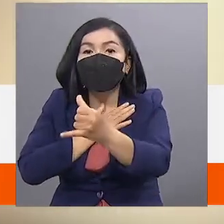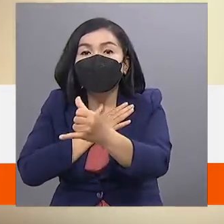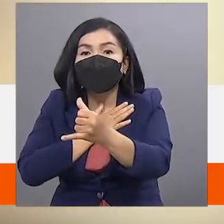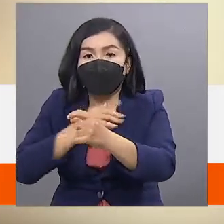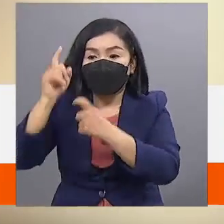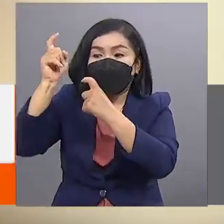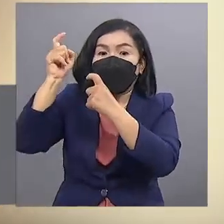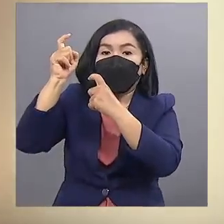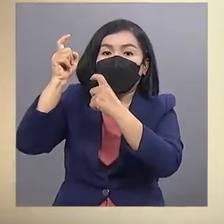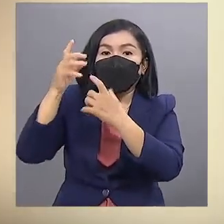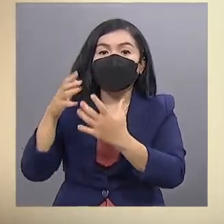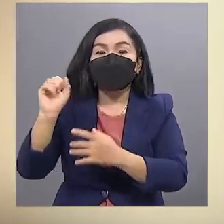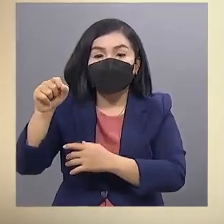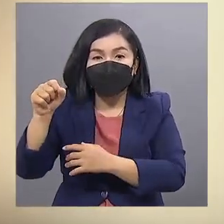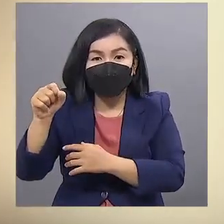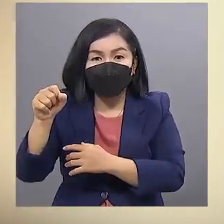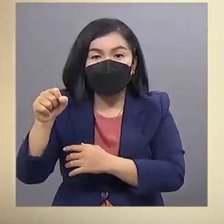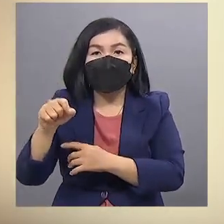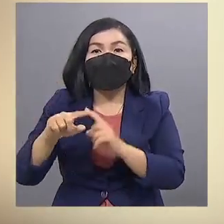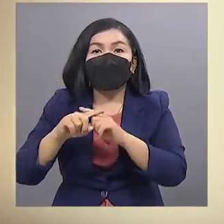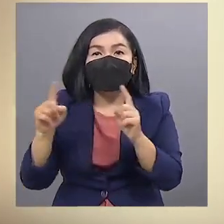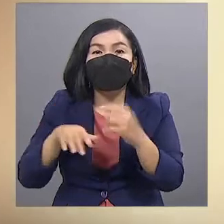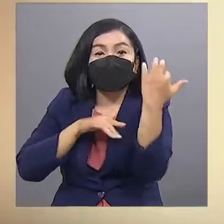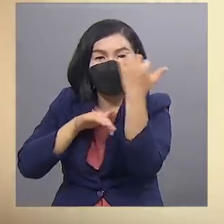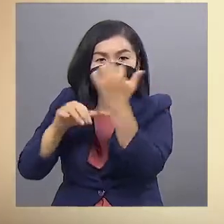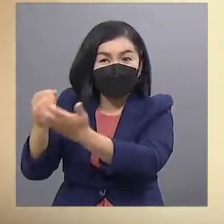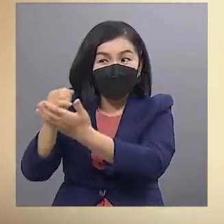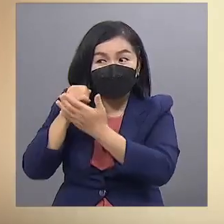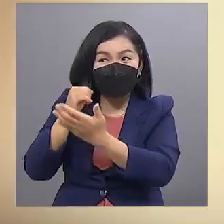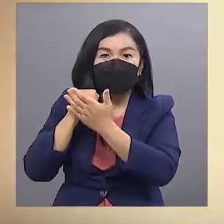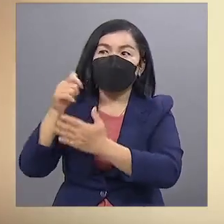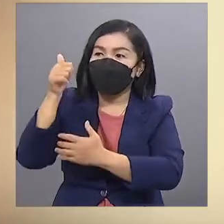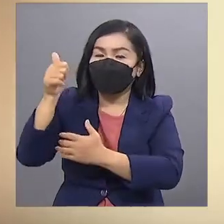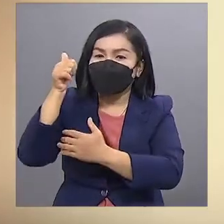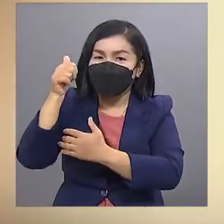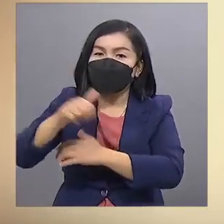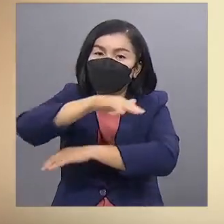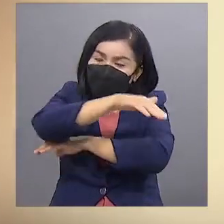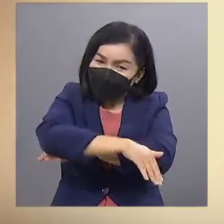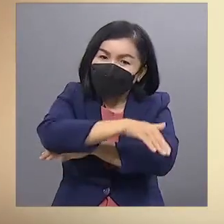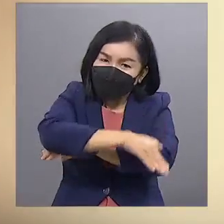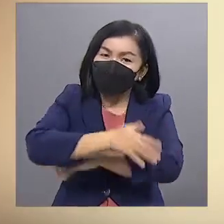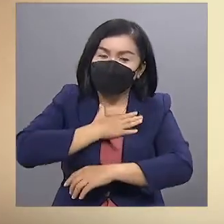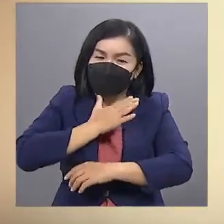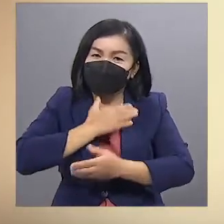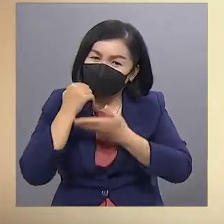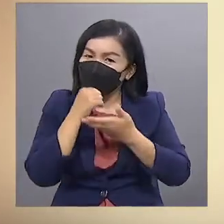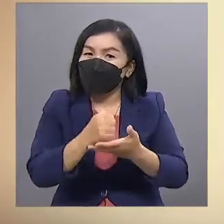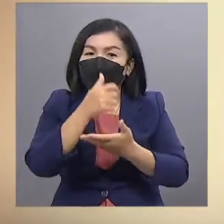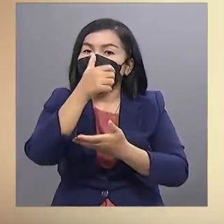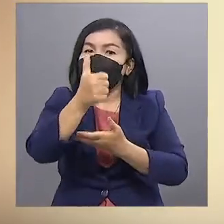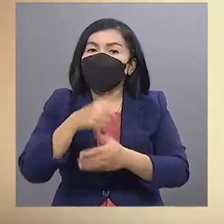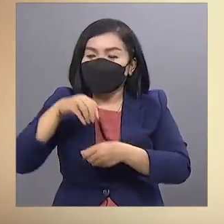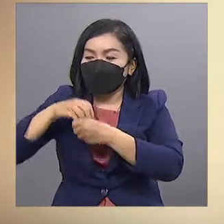พอดีวามมีคมโวิดเข้มา กเลยคดวามนตอบโจทย์ตรวเชิงลูก